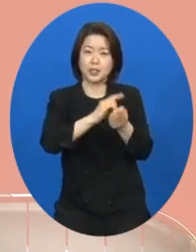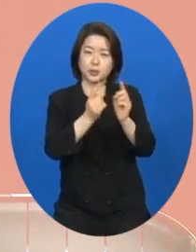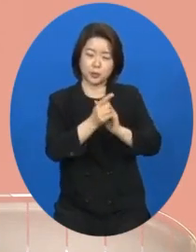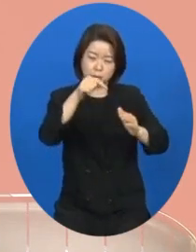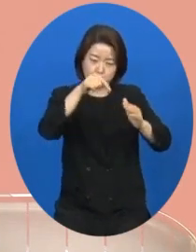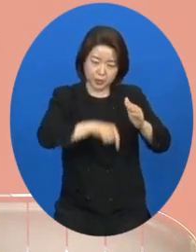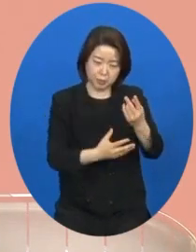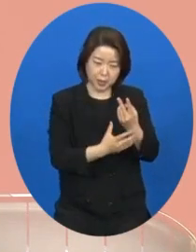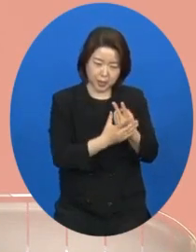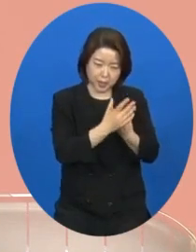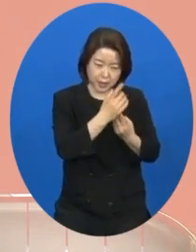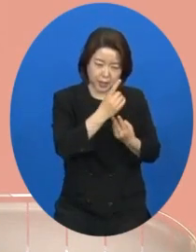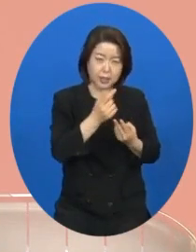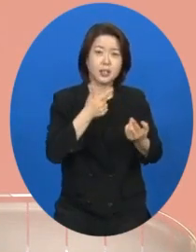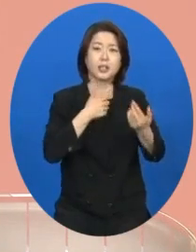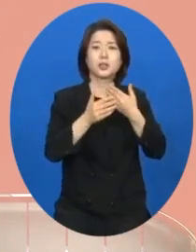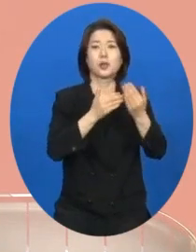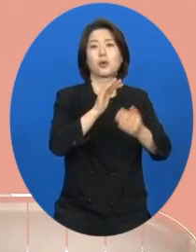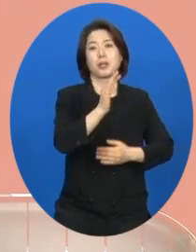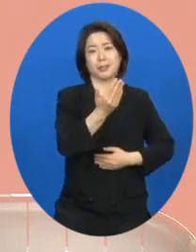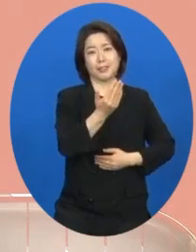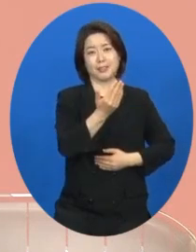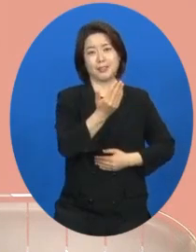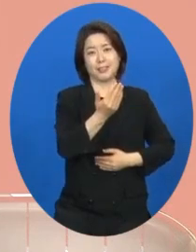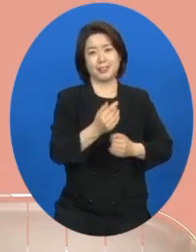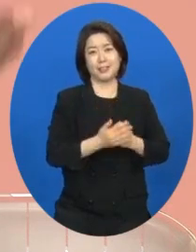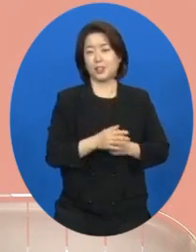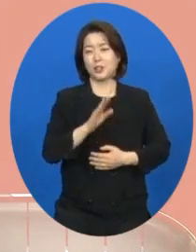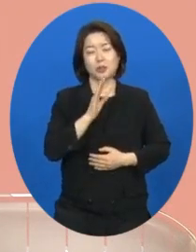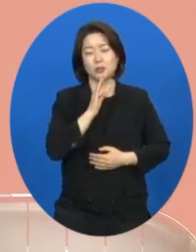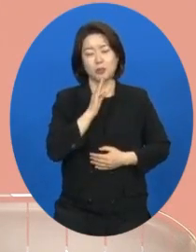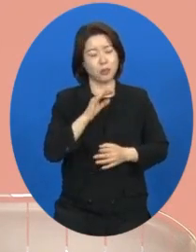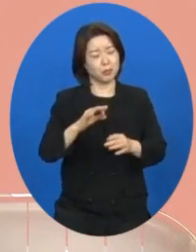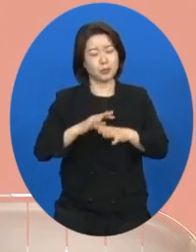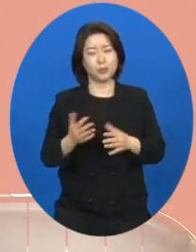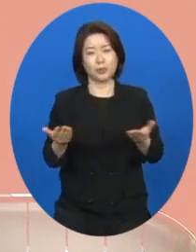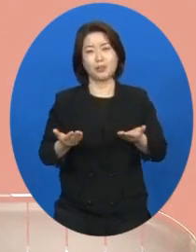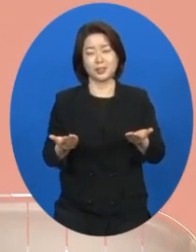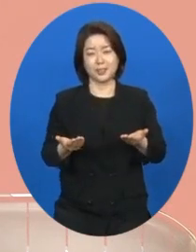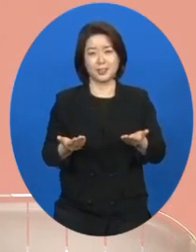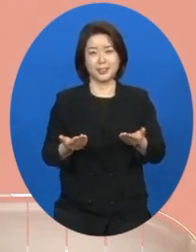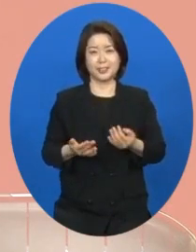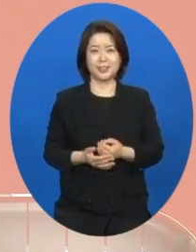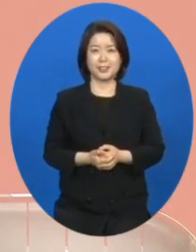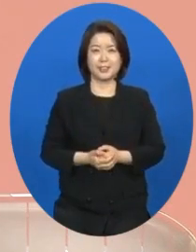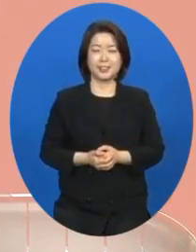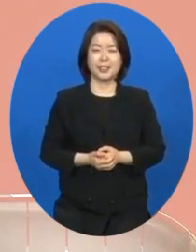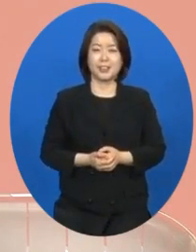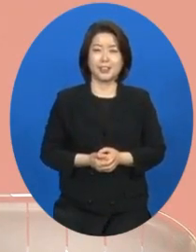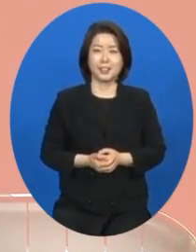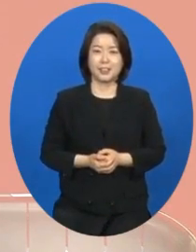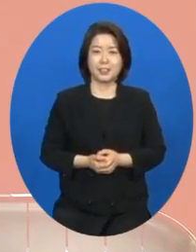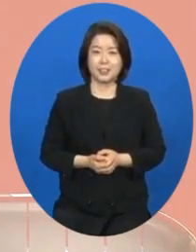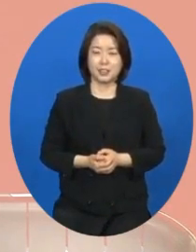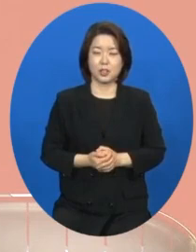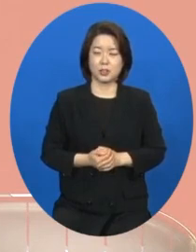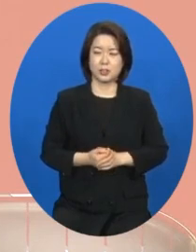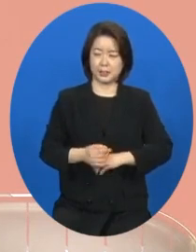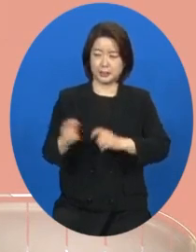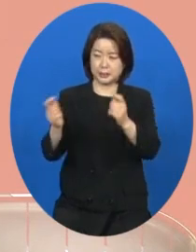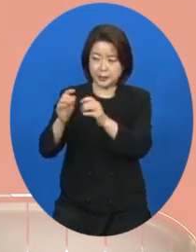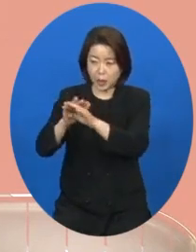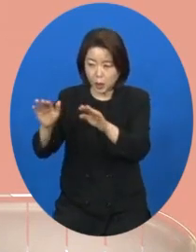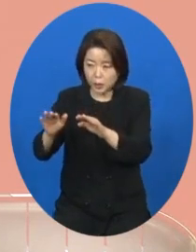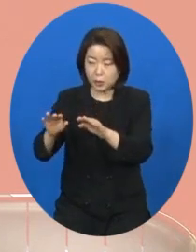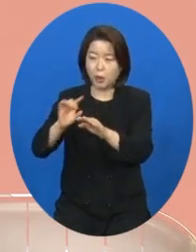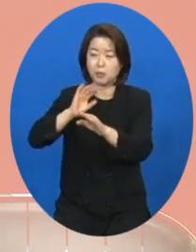깊이 하나됨을 경험을 하게 된 거예요. 이건 정말 정말 놀라운 일이었습니다. 그저 싸우고